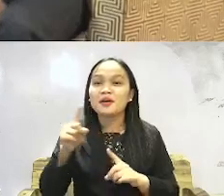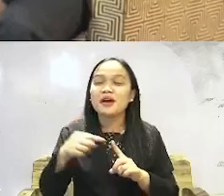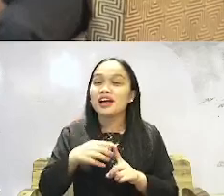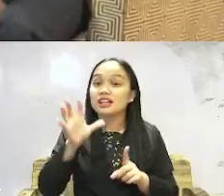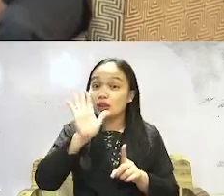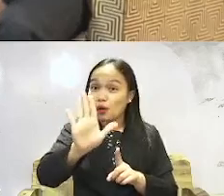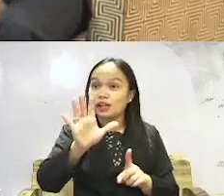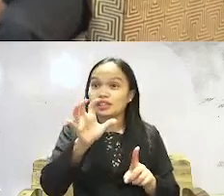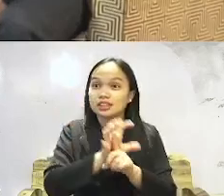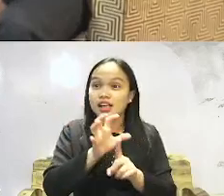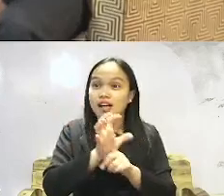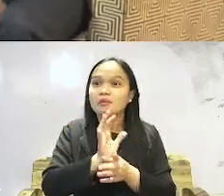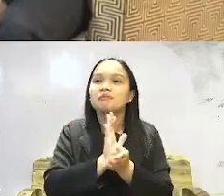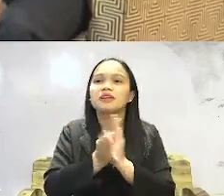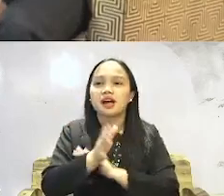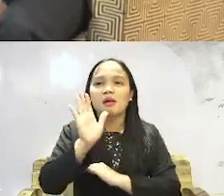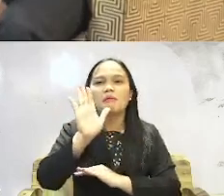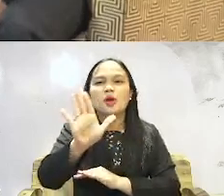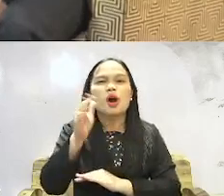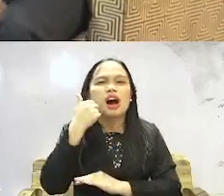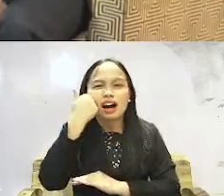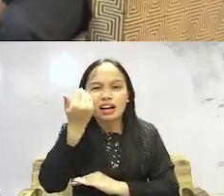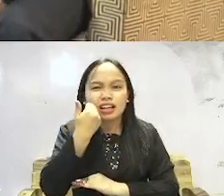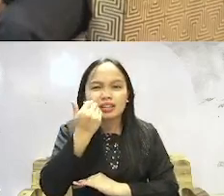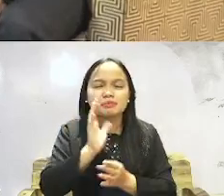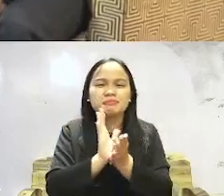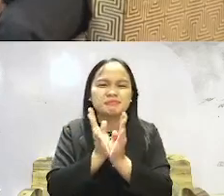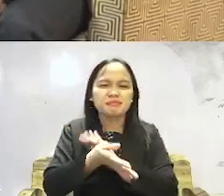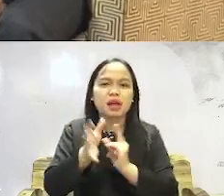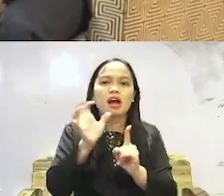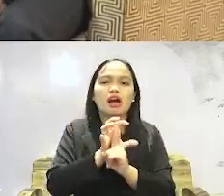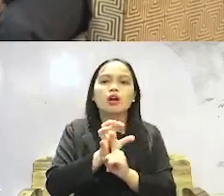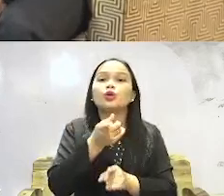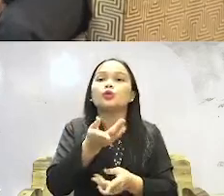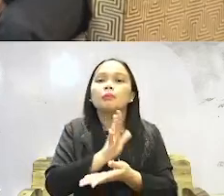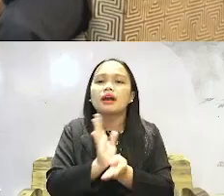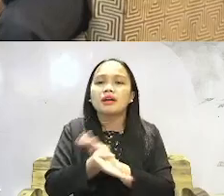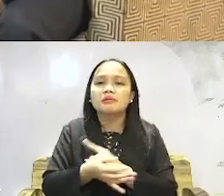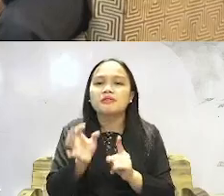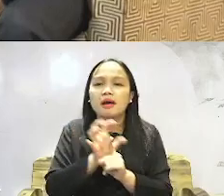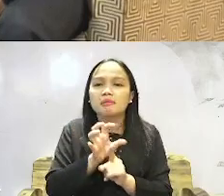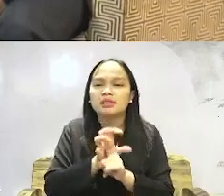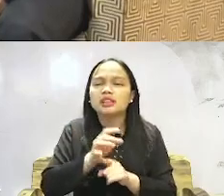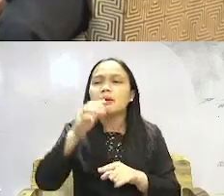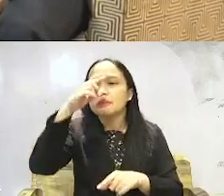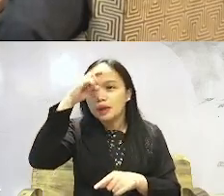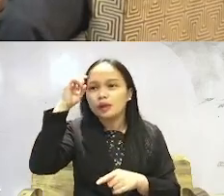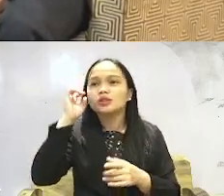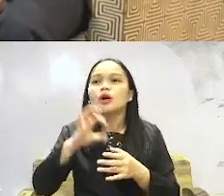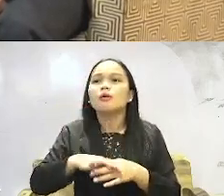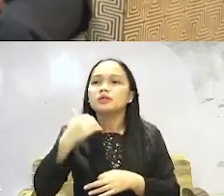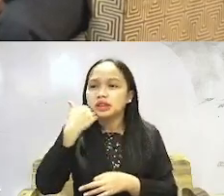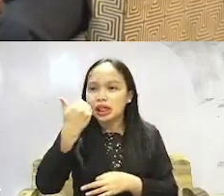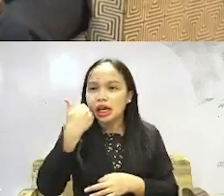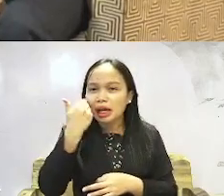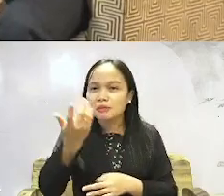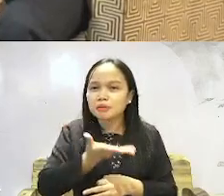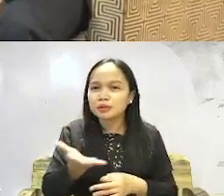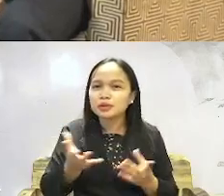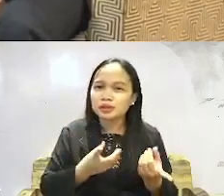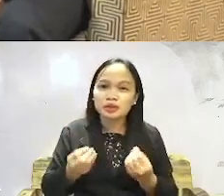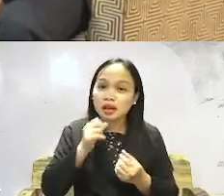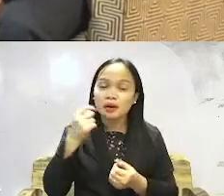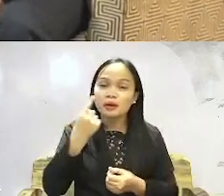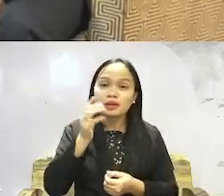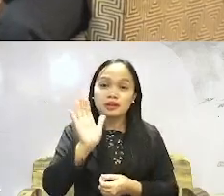mo, yun yung naging fame mo. Na, mas naging kilala ka doon sa kahihiyan na dinala mo, hindi lang sa'yo,